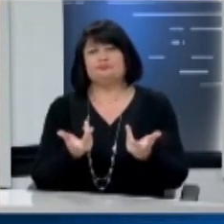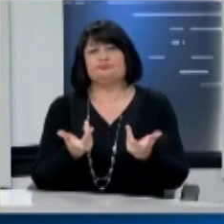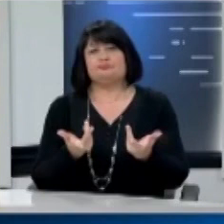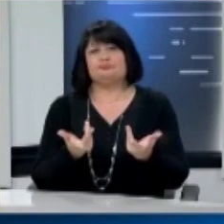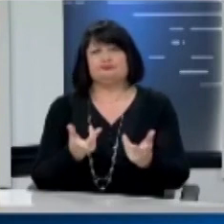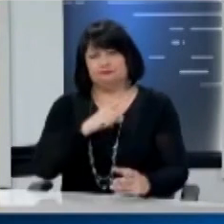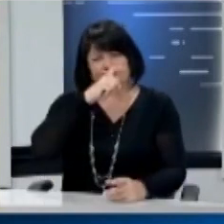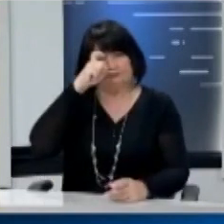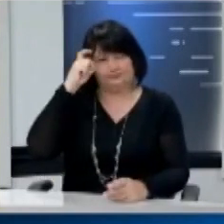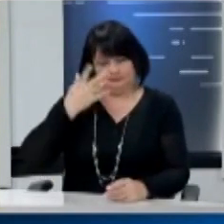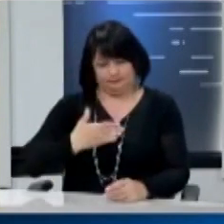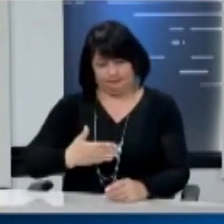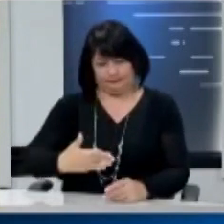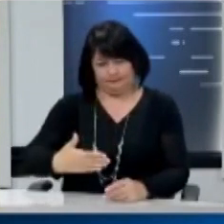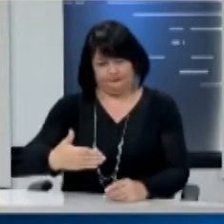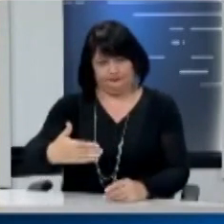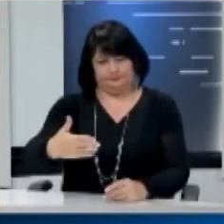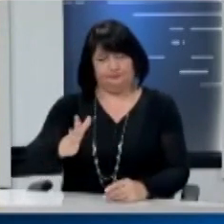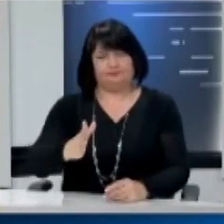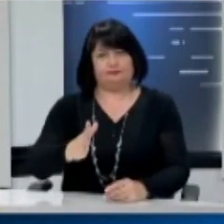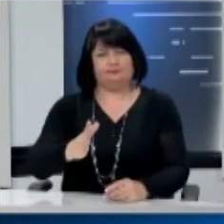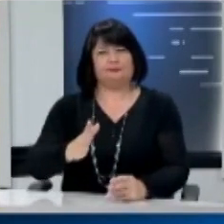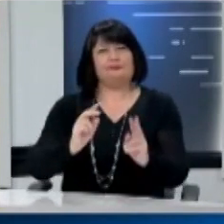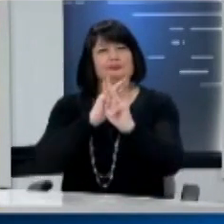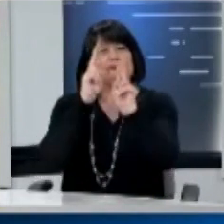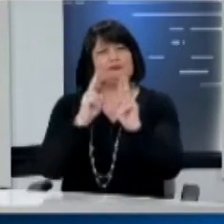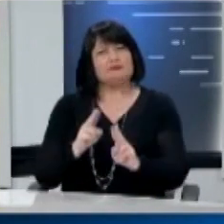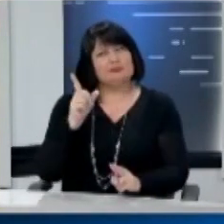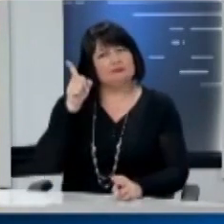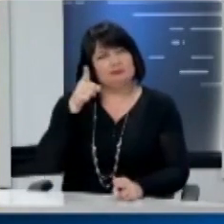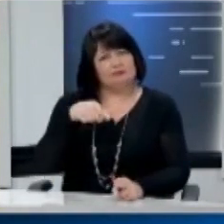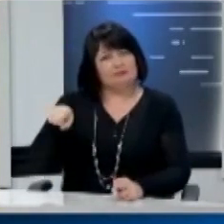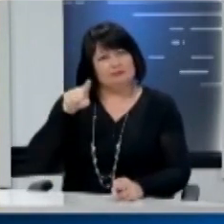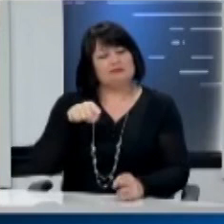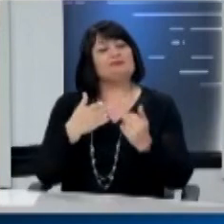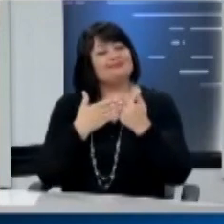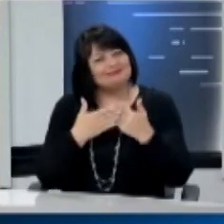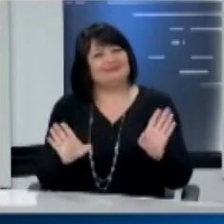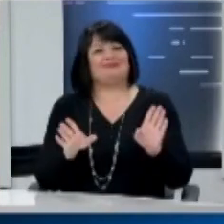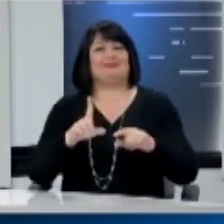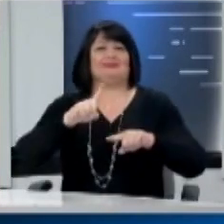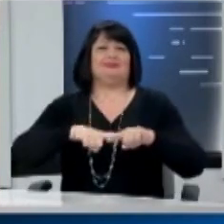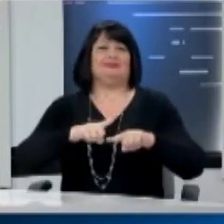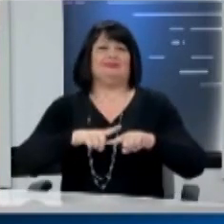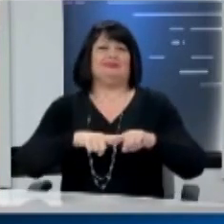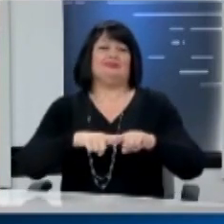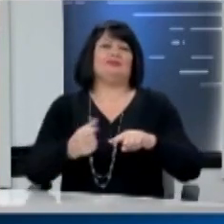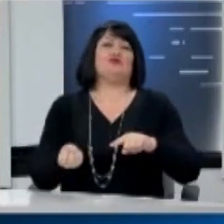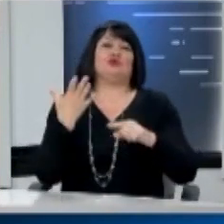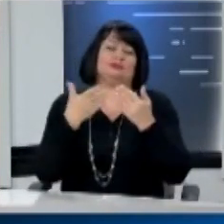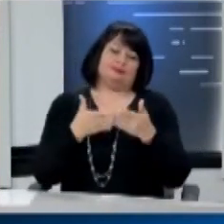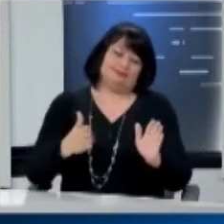σε μια δύσκολη διεθνή συγκυρία, ανοίγει όμως για τη χώρα μας ένας νέος